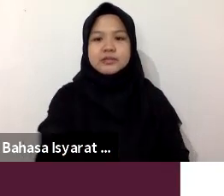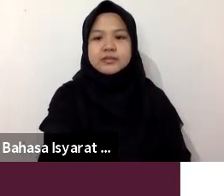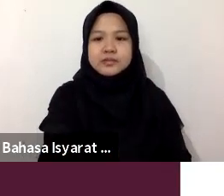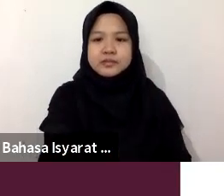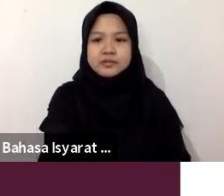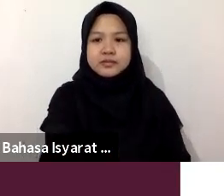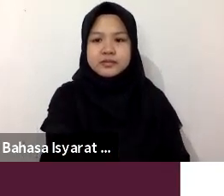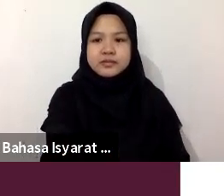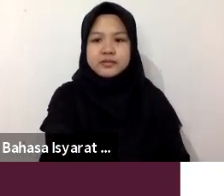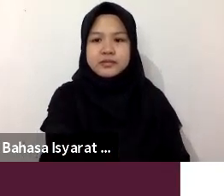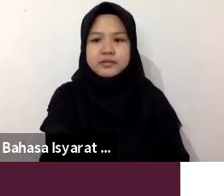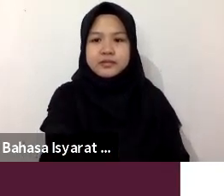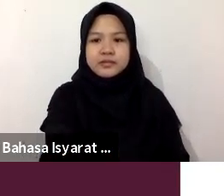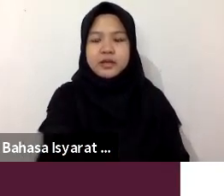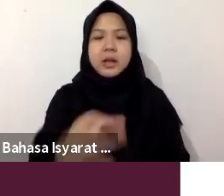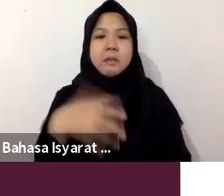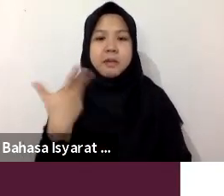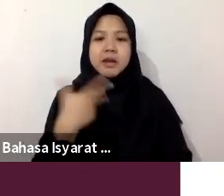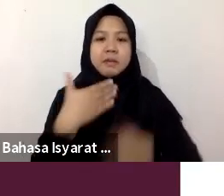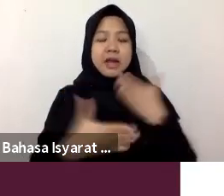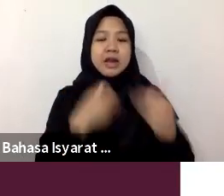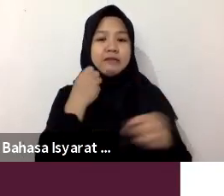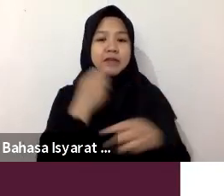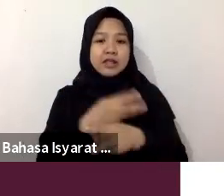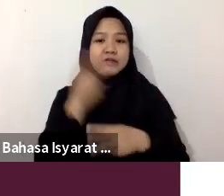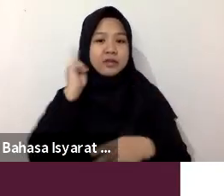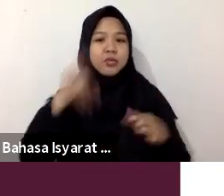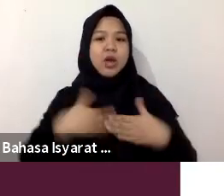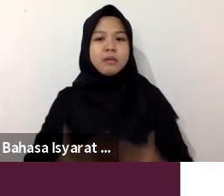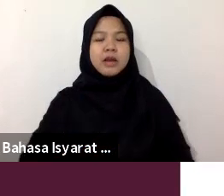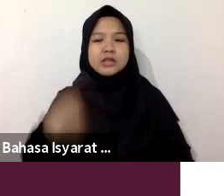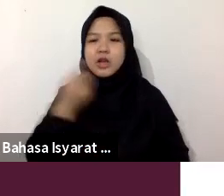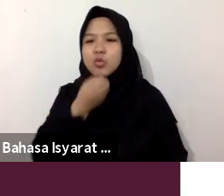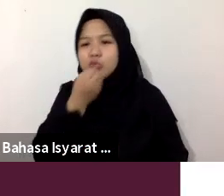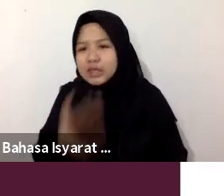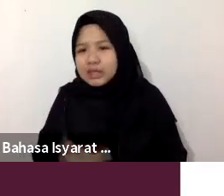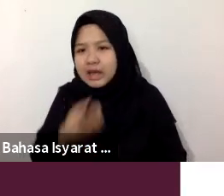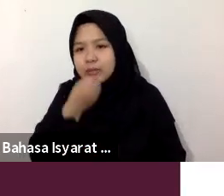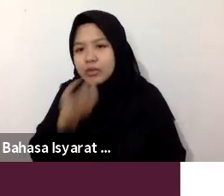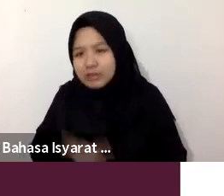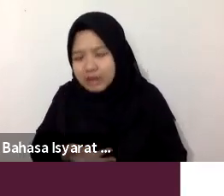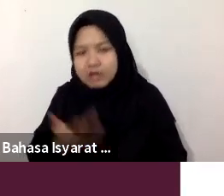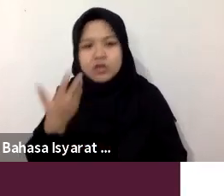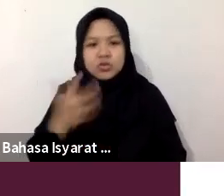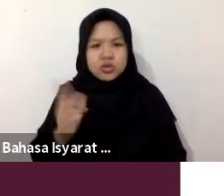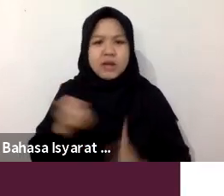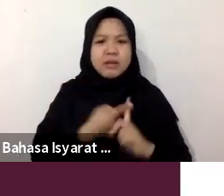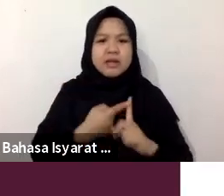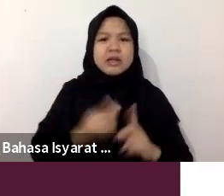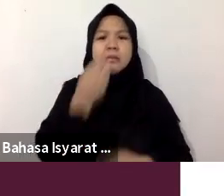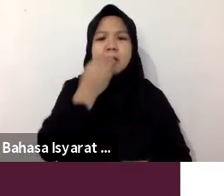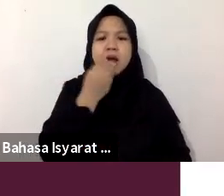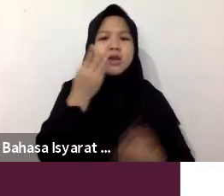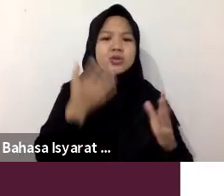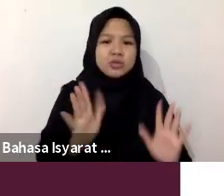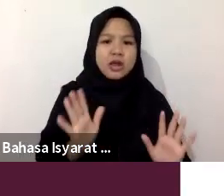penanganan efektif terhadap ibu hamil yang selalu muntah meskipun sudah memaksakan makan? Ini